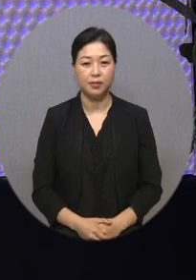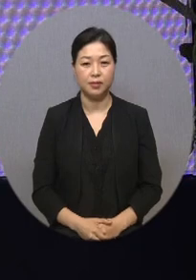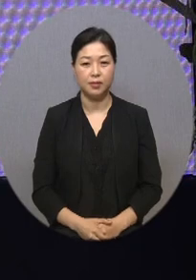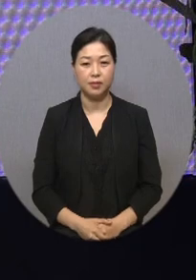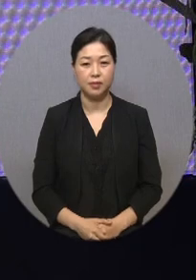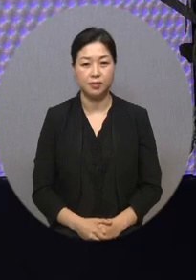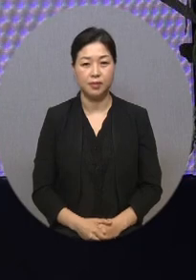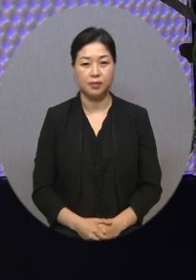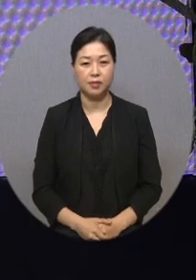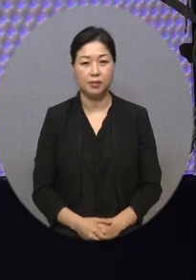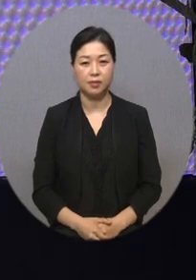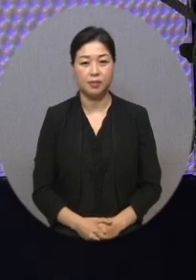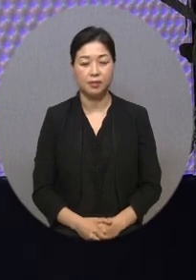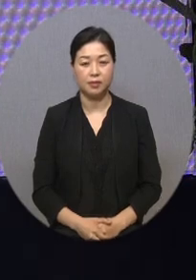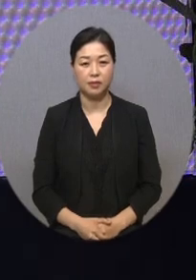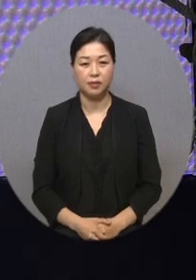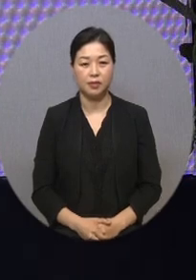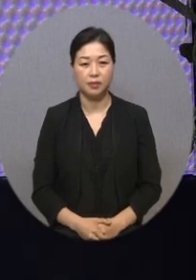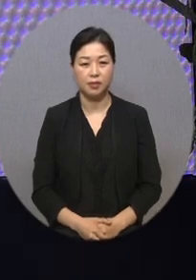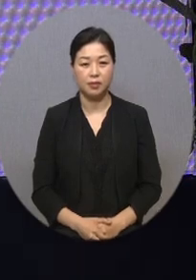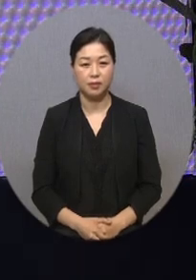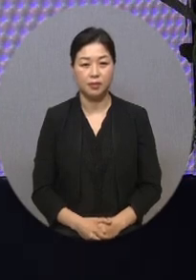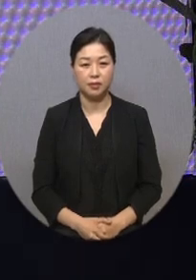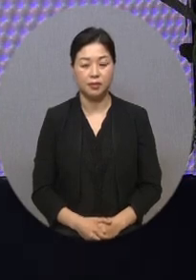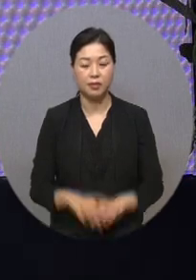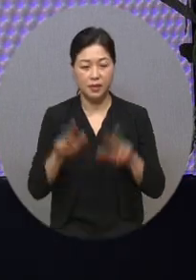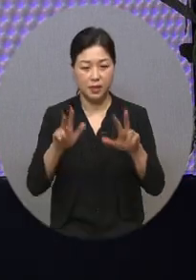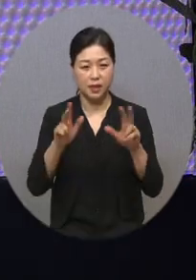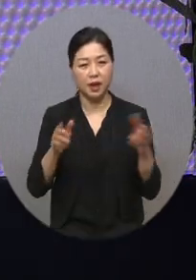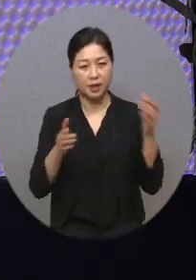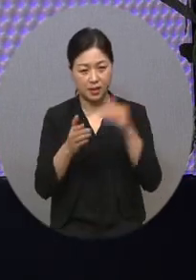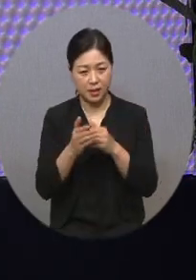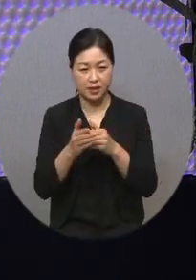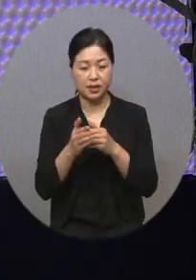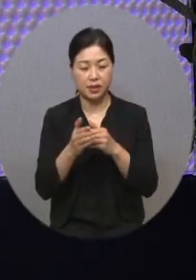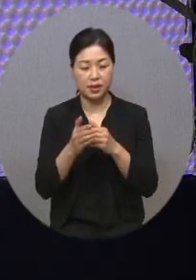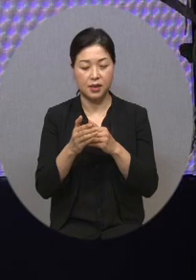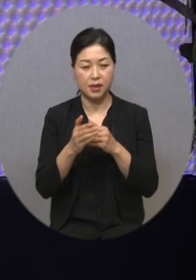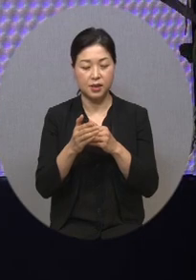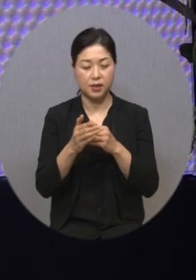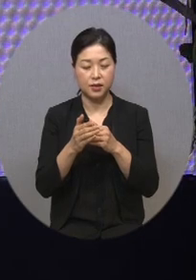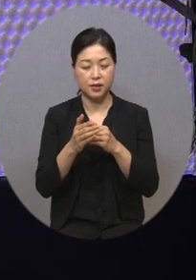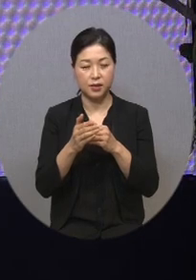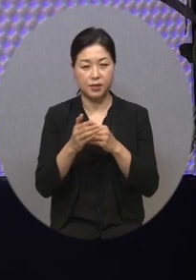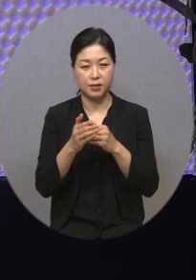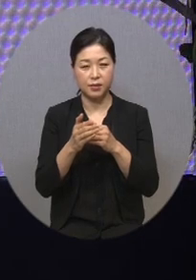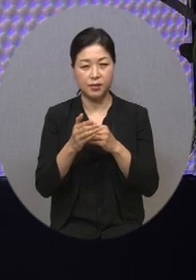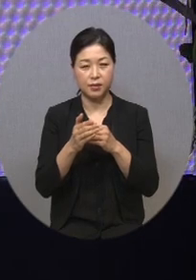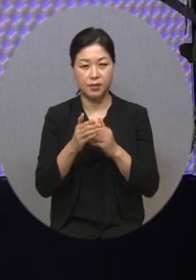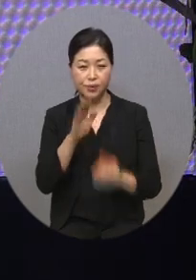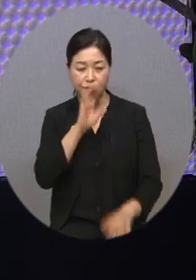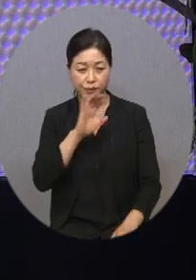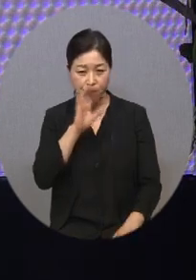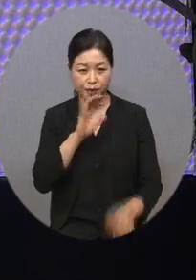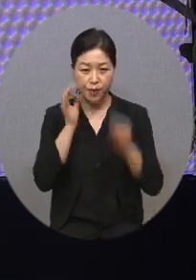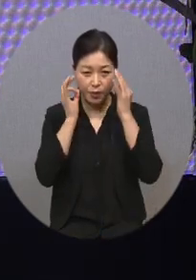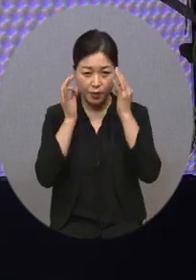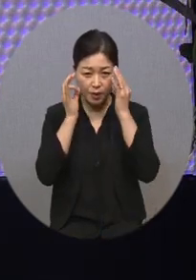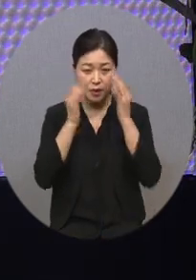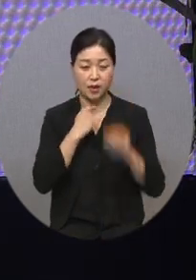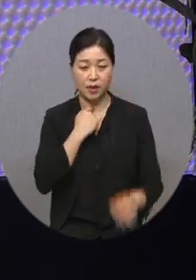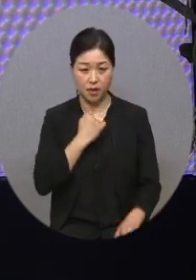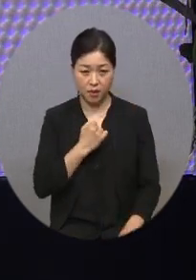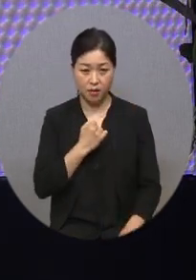네. 저는 이번에, 우리 그, 그동안 이제 갈고 닦았던